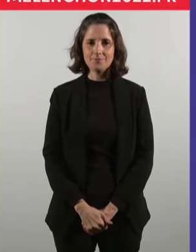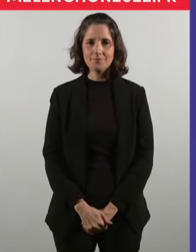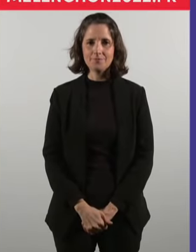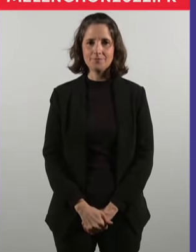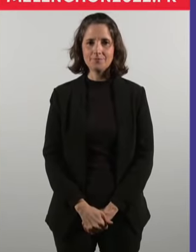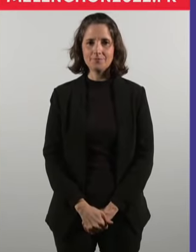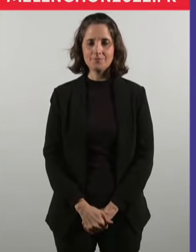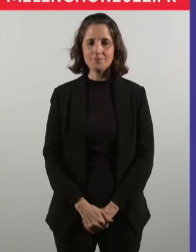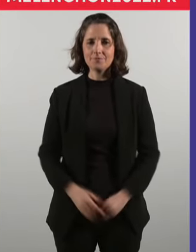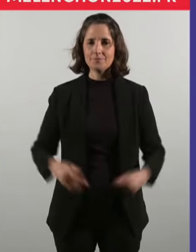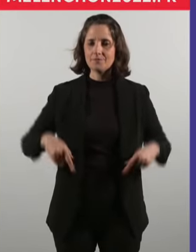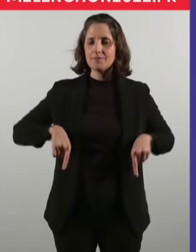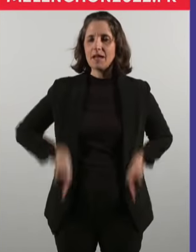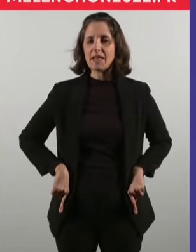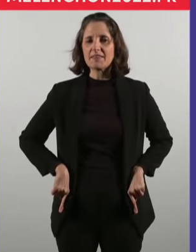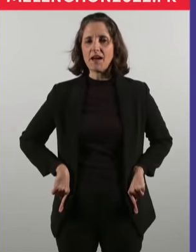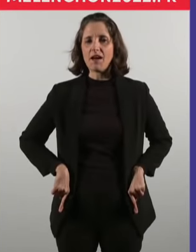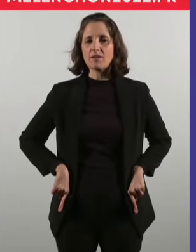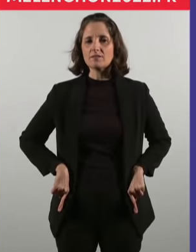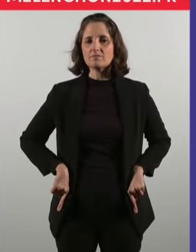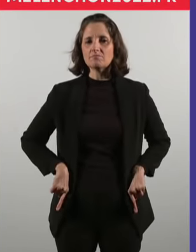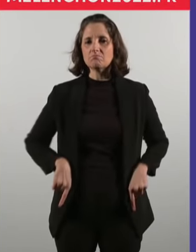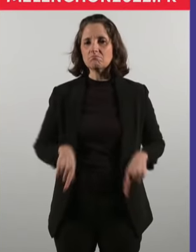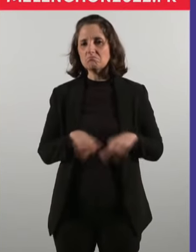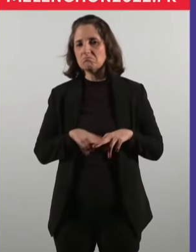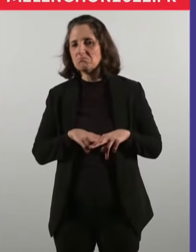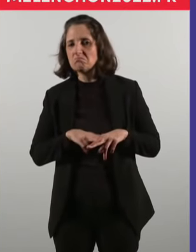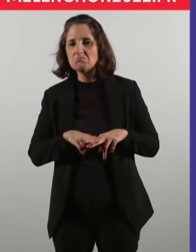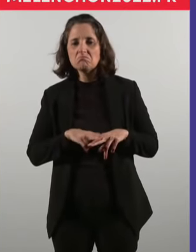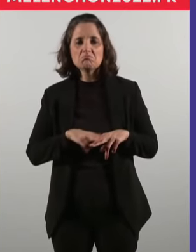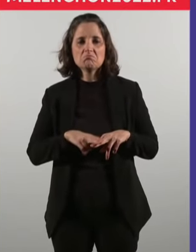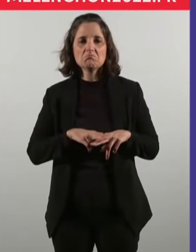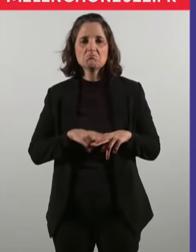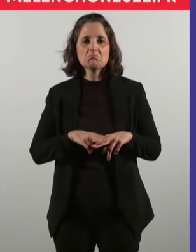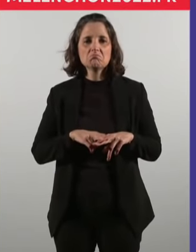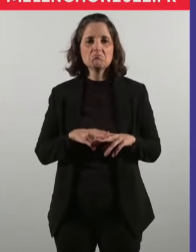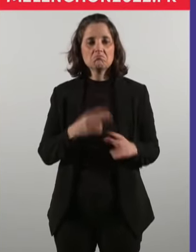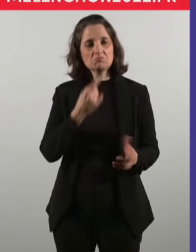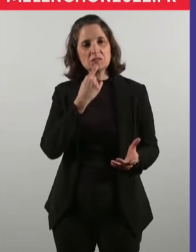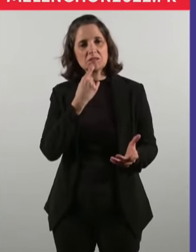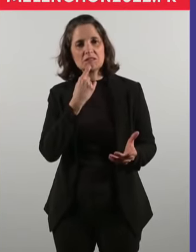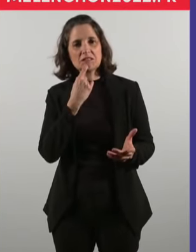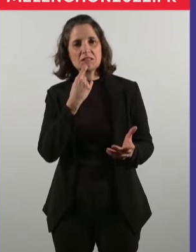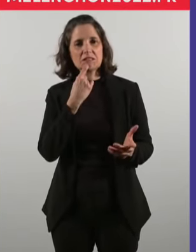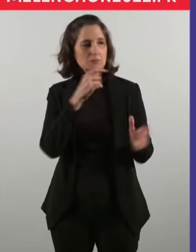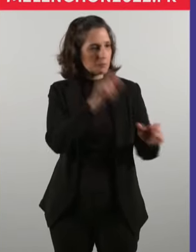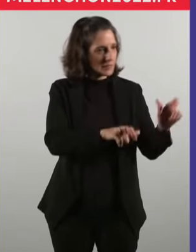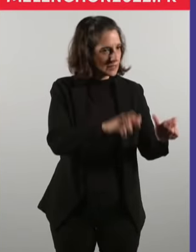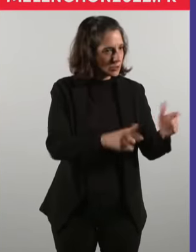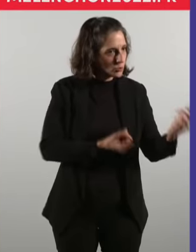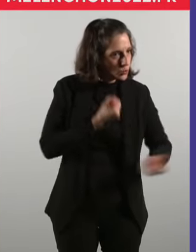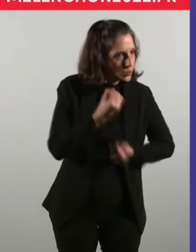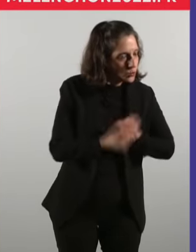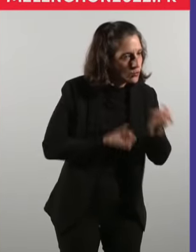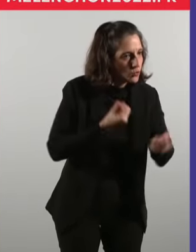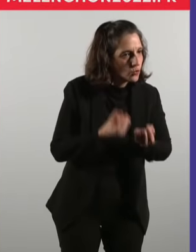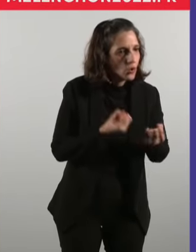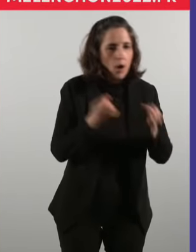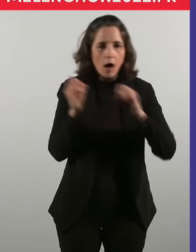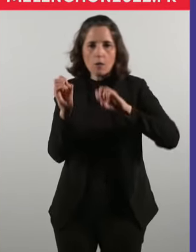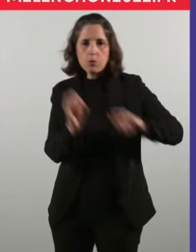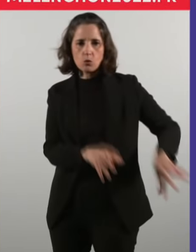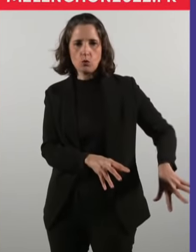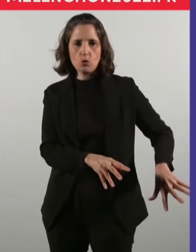L'abstention de l'État, il ne faut point se le dissimuler. C'est l'abandon à tout jamais de ceux qui souffrent.